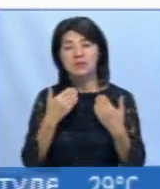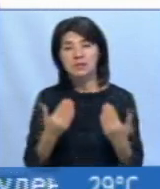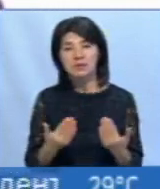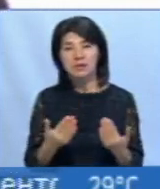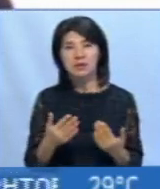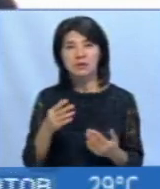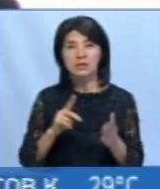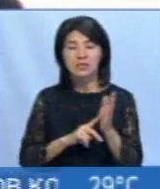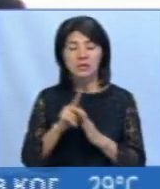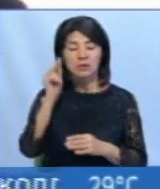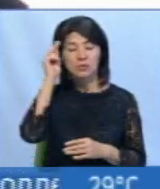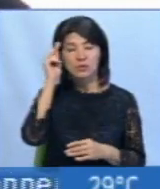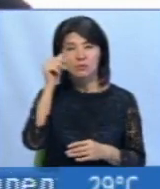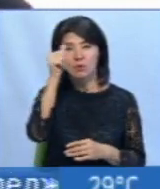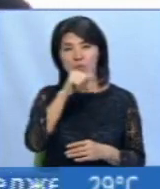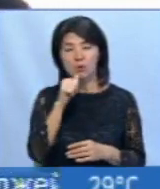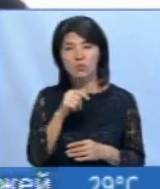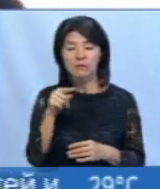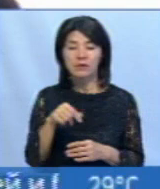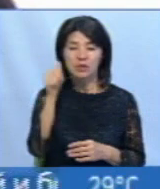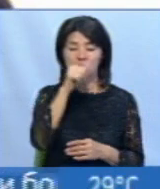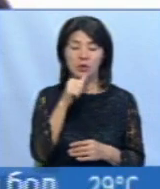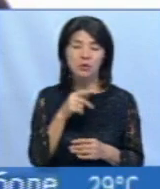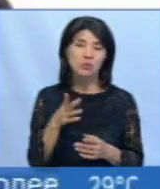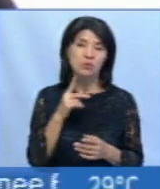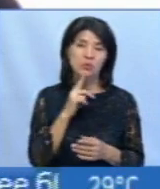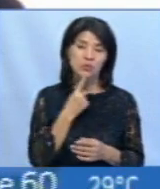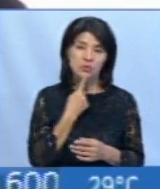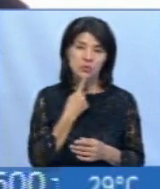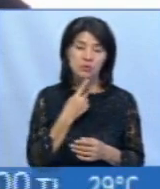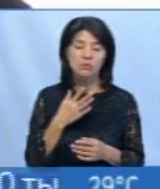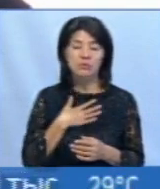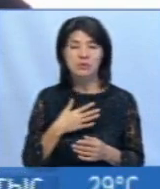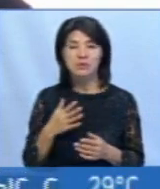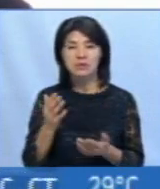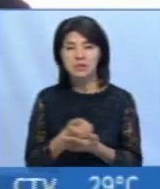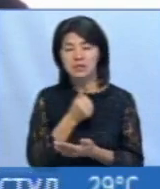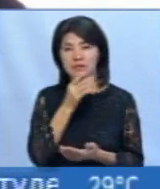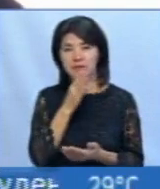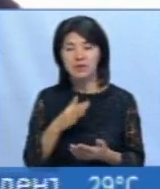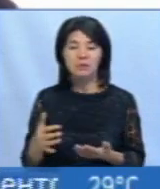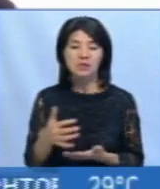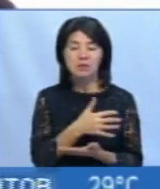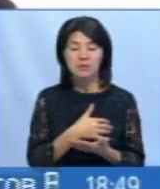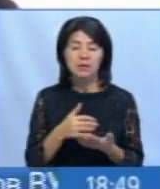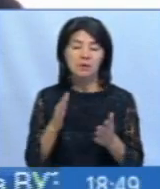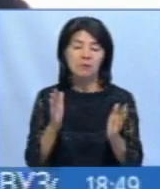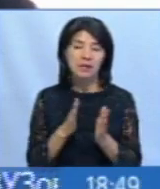с пандемией. Но, тем не менее, мы нашли время собрать их всех сегодня. сделать маленький праздник для них, для